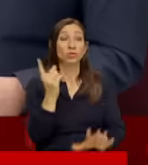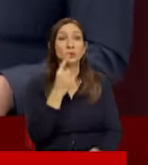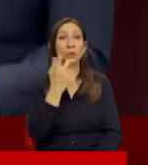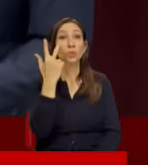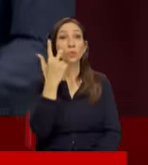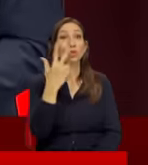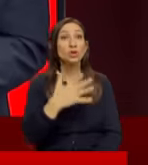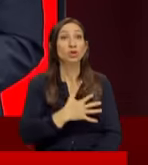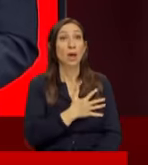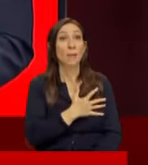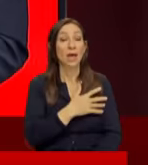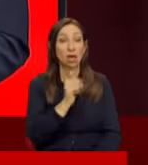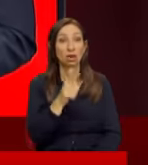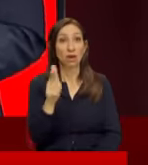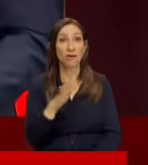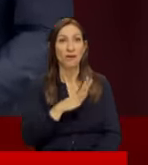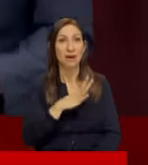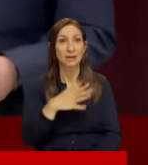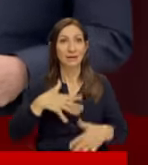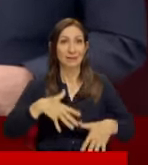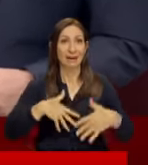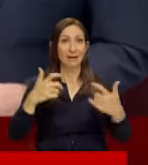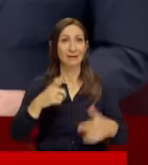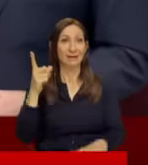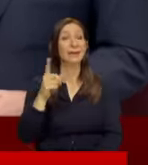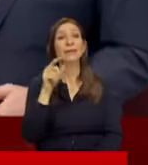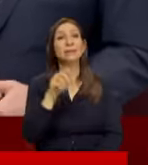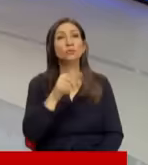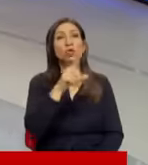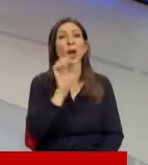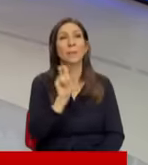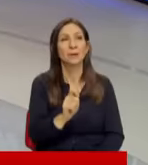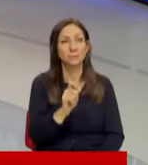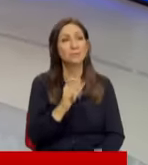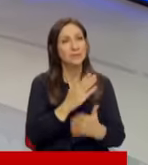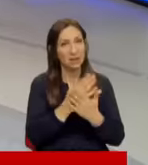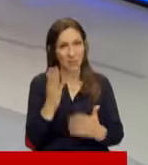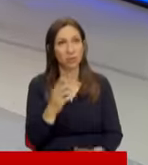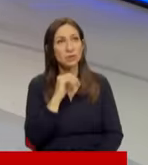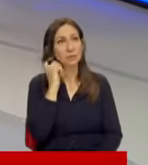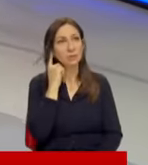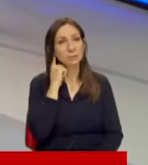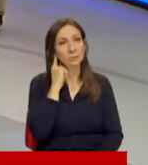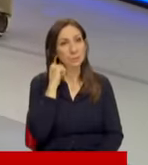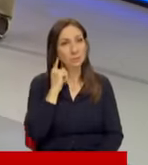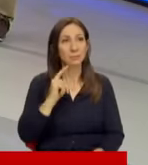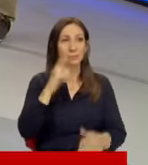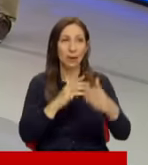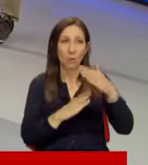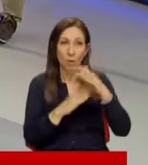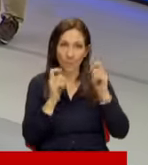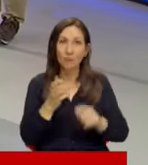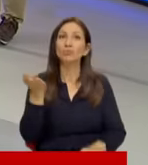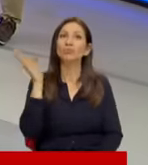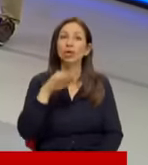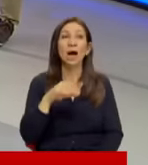3 tane CHP'nin ilçesi var şu anda Rize'de. Şimdi şöyle yapalım. Devam edeceğiz. Bir kez daha molaya gidelim.